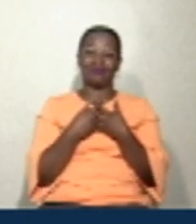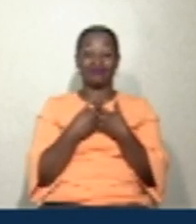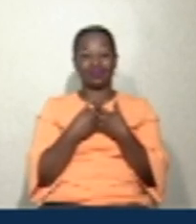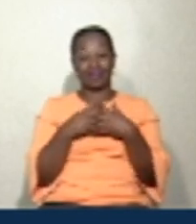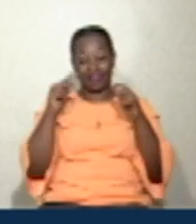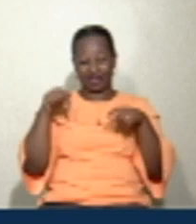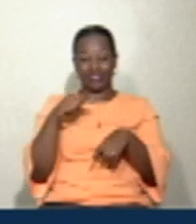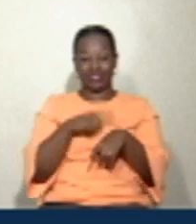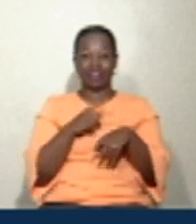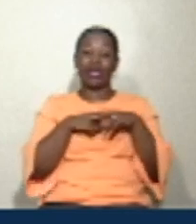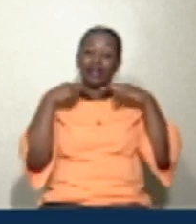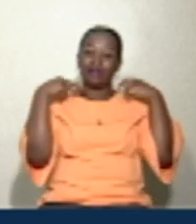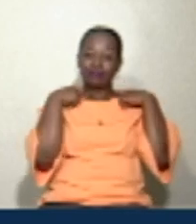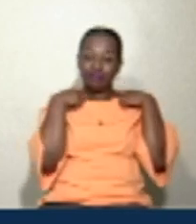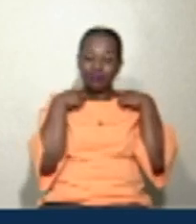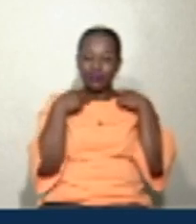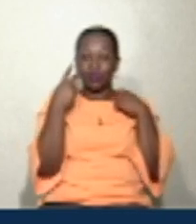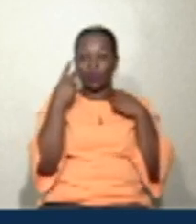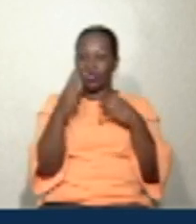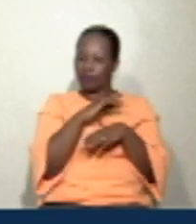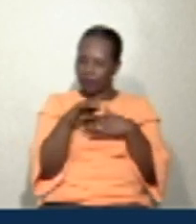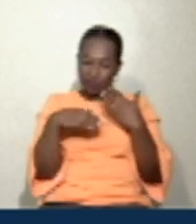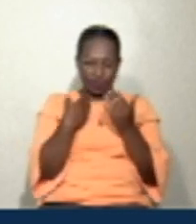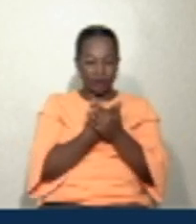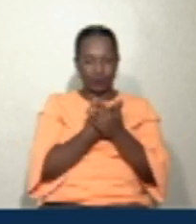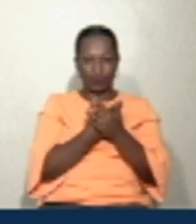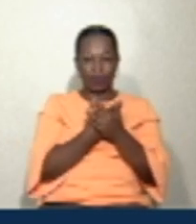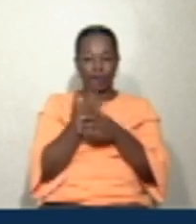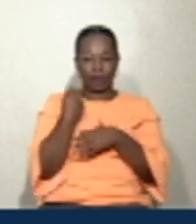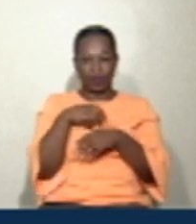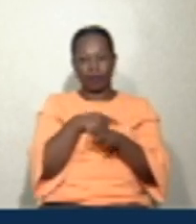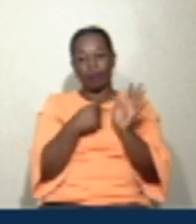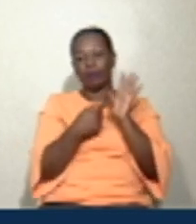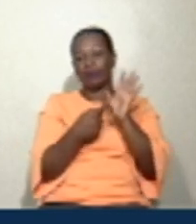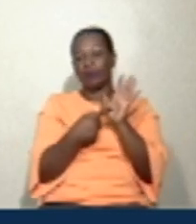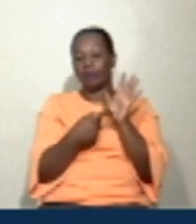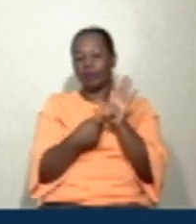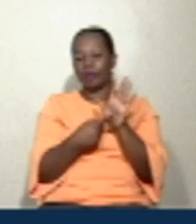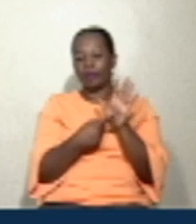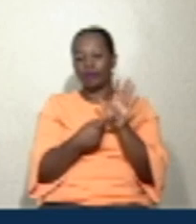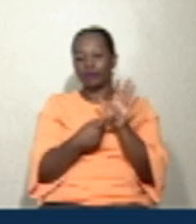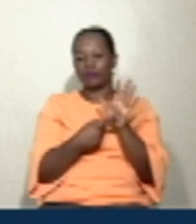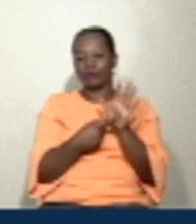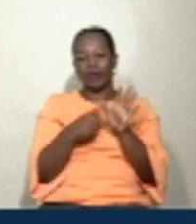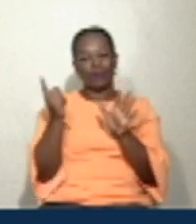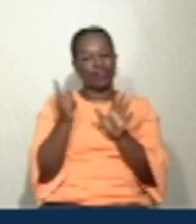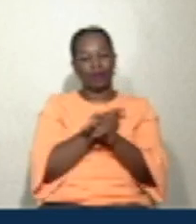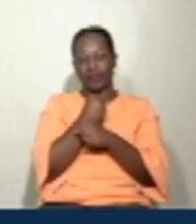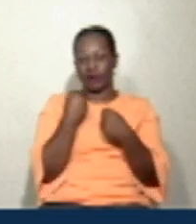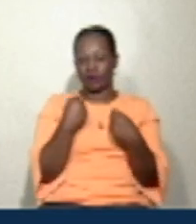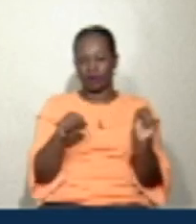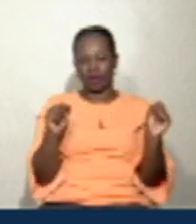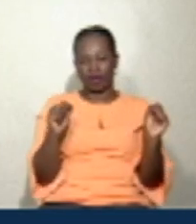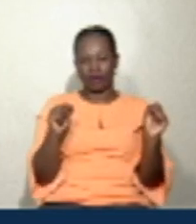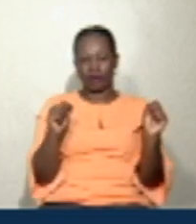muri iki gihe cya lockdown. Iyo narebye yose nk'uko twagiye tunabibagaragariza aho bitadukundiraga bijyanye